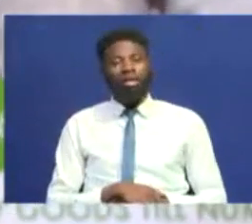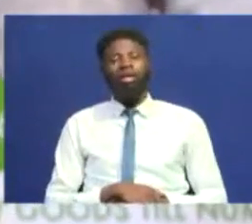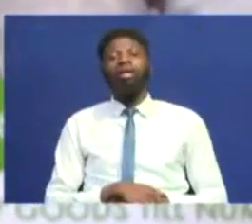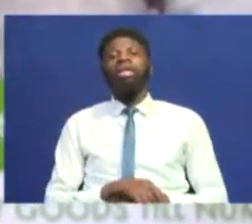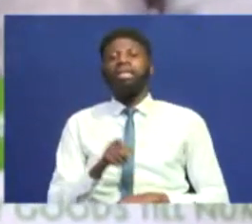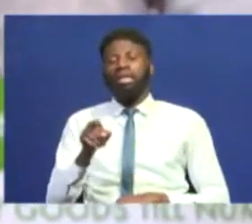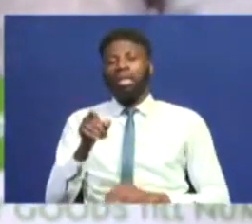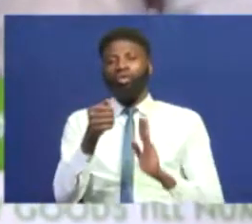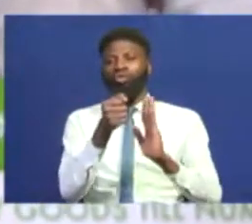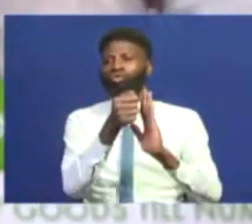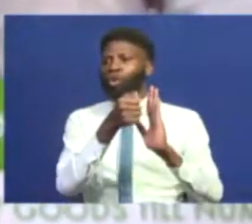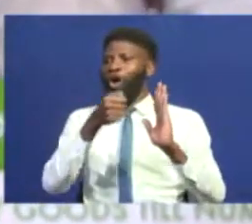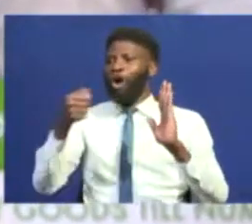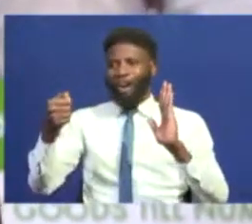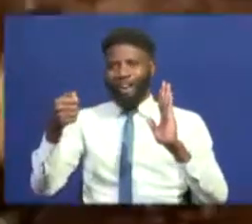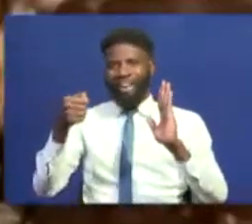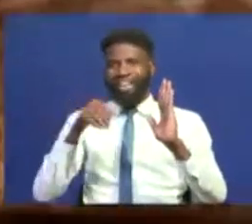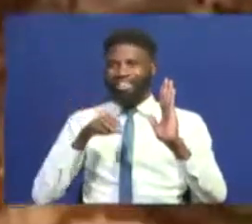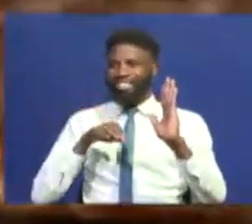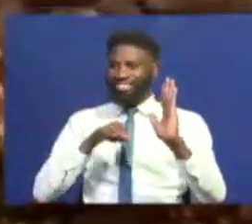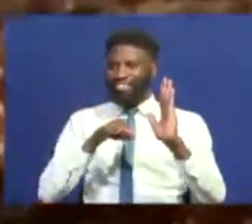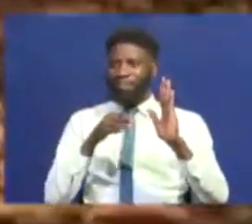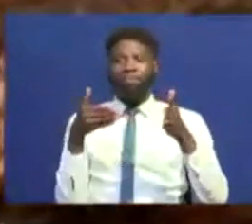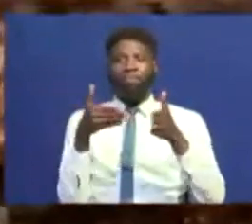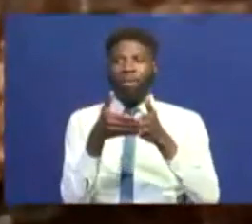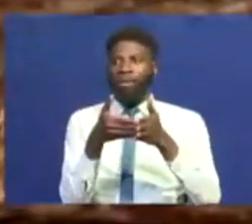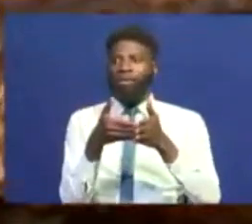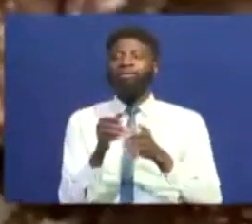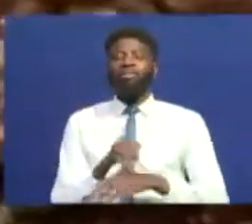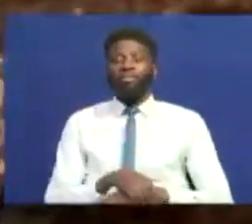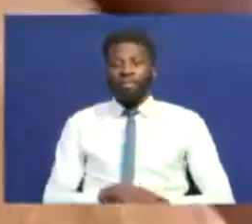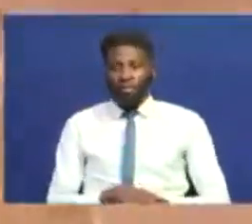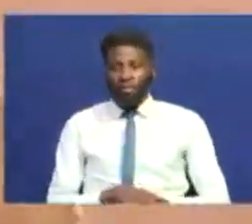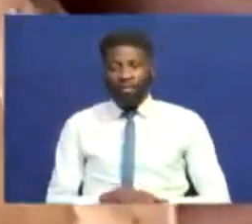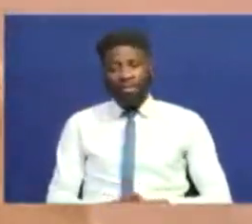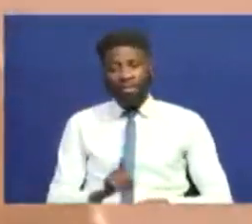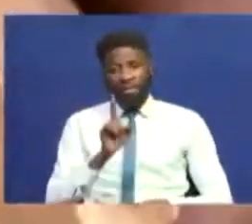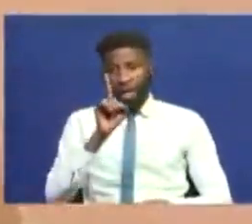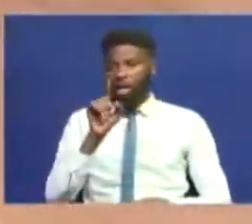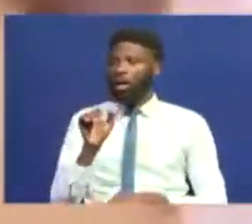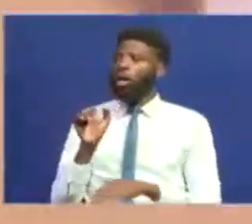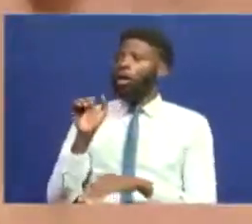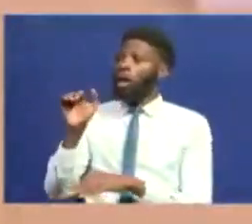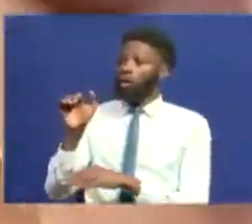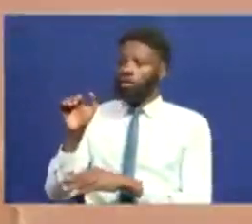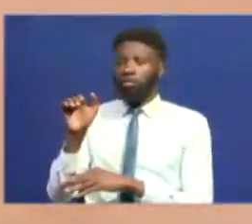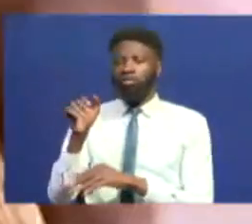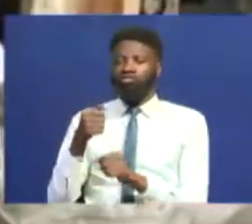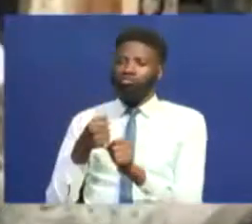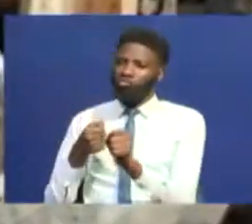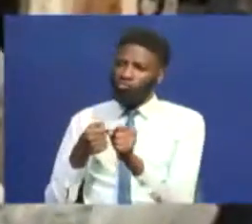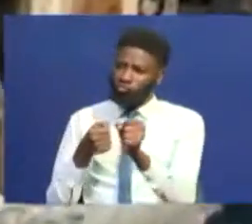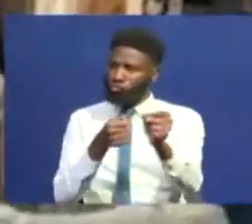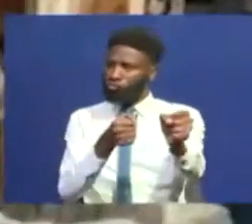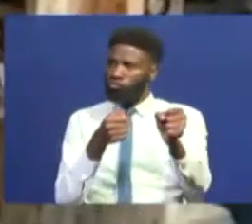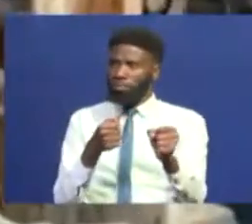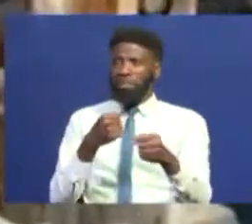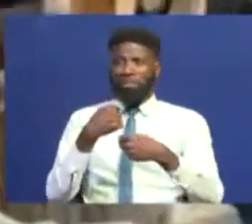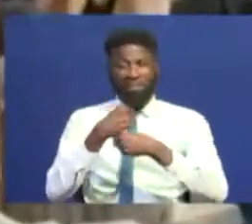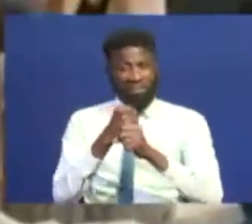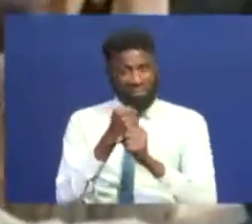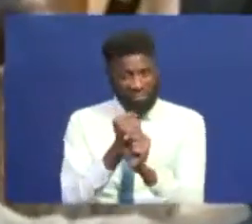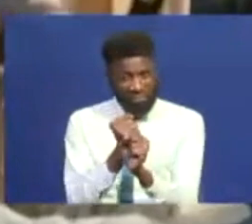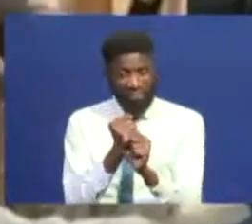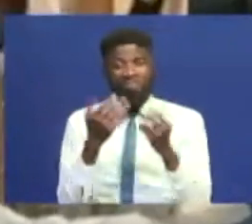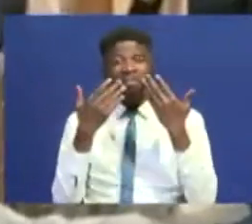Stages. Kuna wewe unaambia fundi akuundie. Anakuundia hiyo mti. Alafu unaenda unapeleka kwa machine,